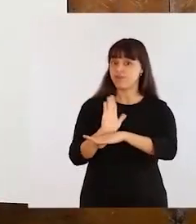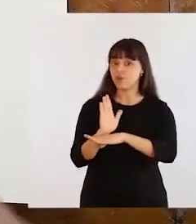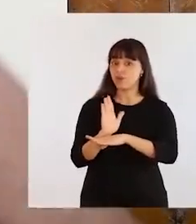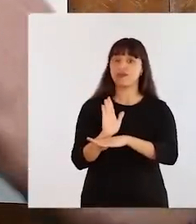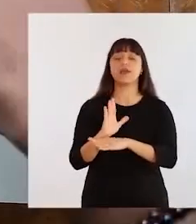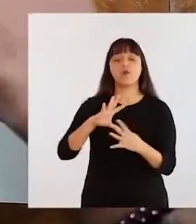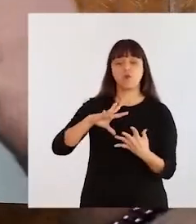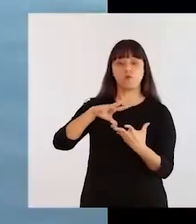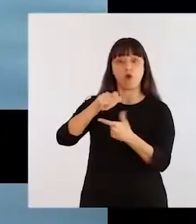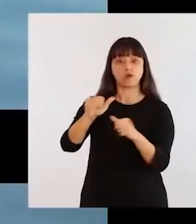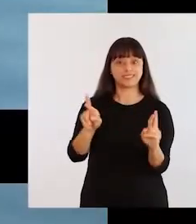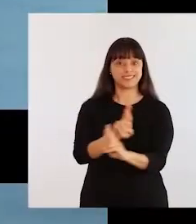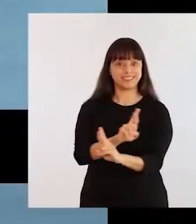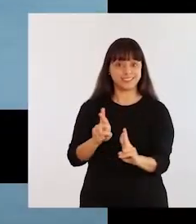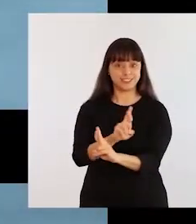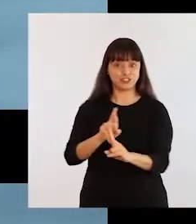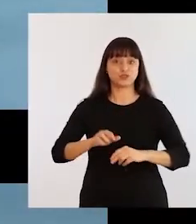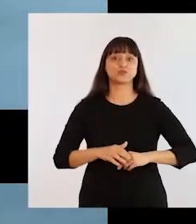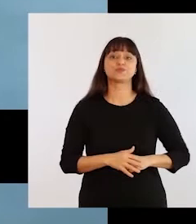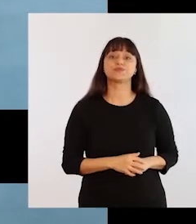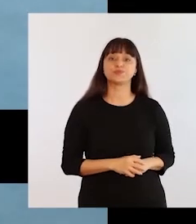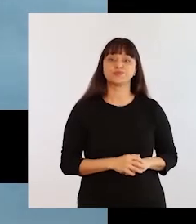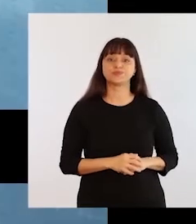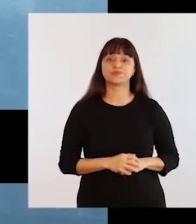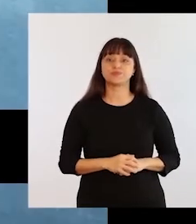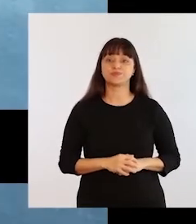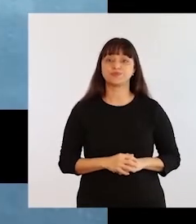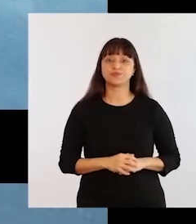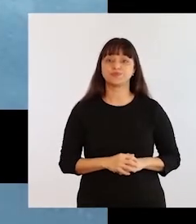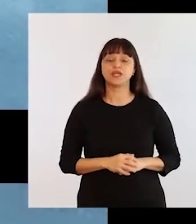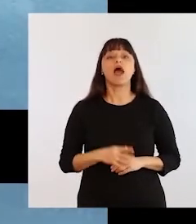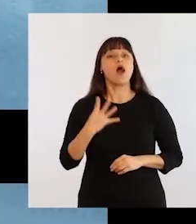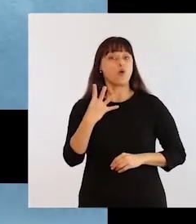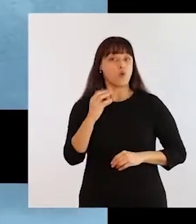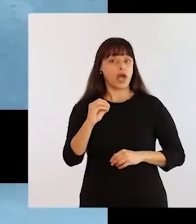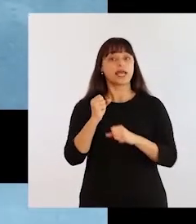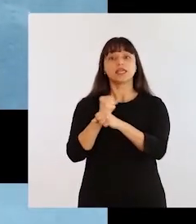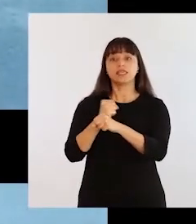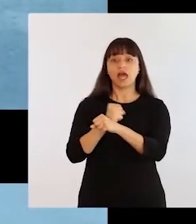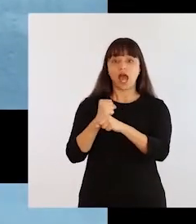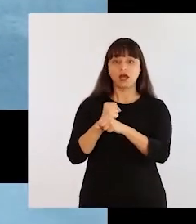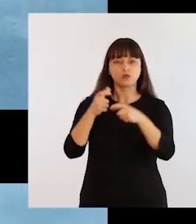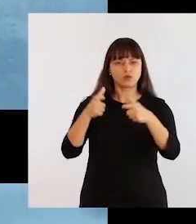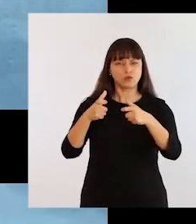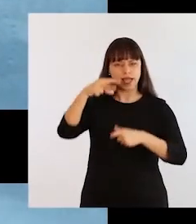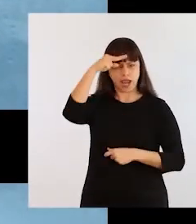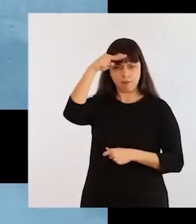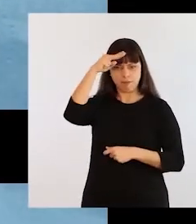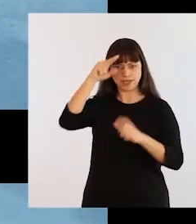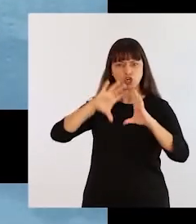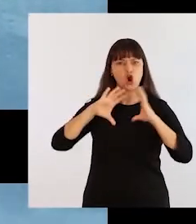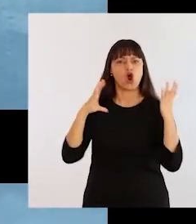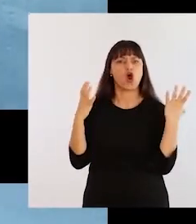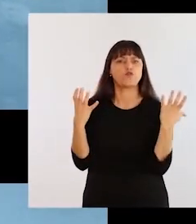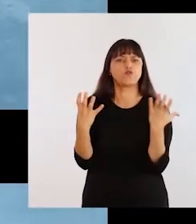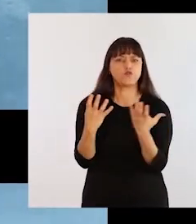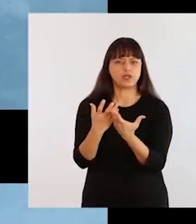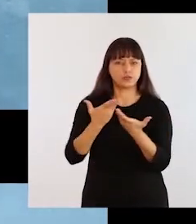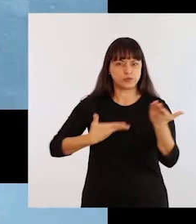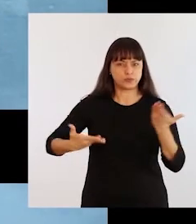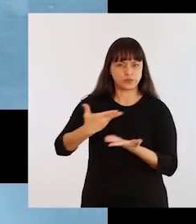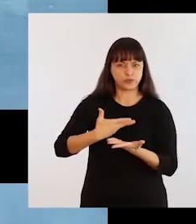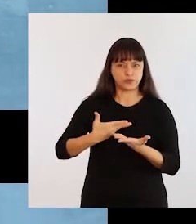Relation. Il y a 40 ans, à Mexico, dans une conférence